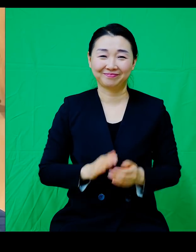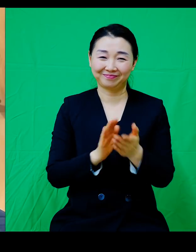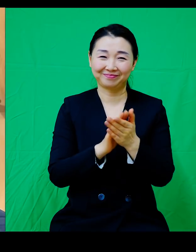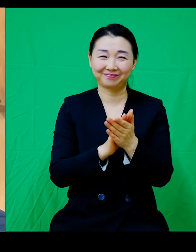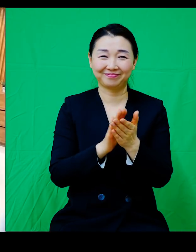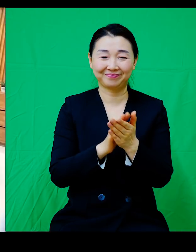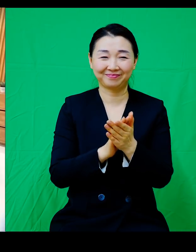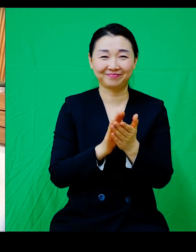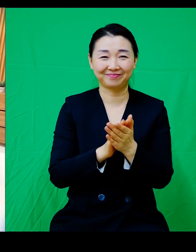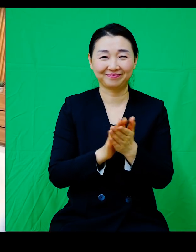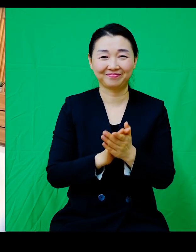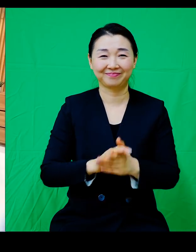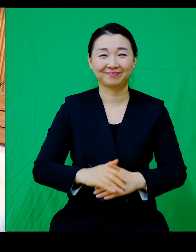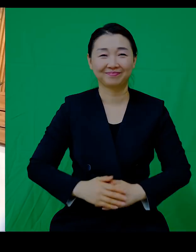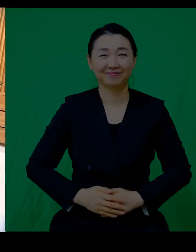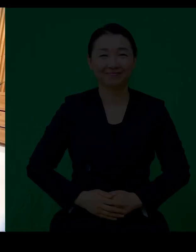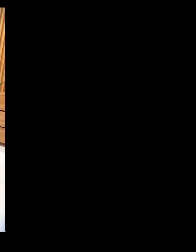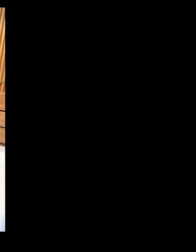감사합니다. 감사합니다. 네.